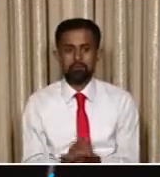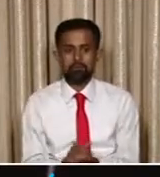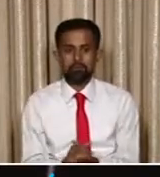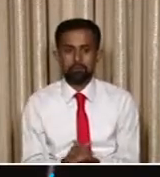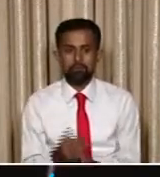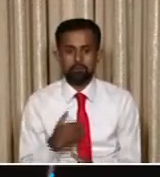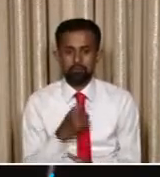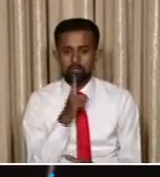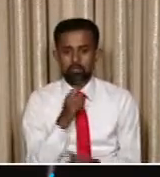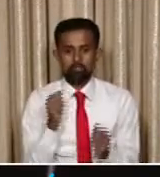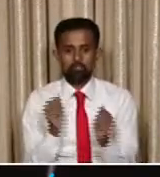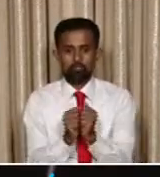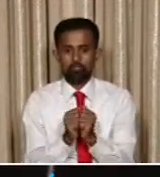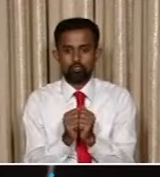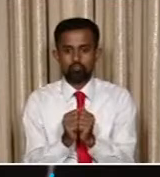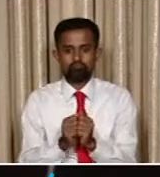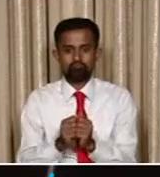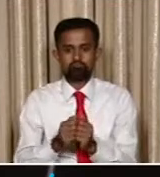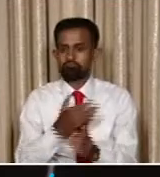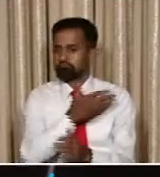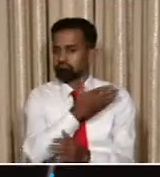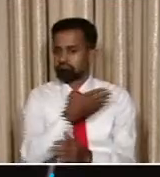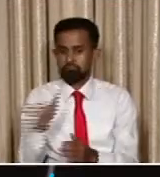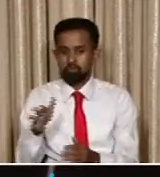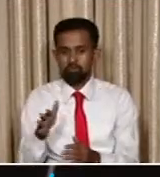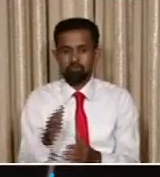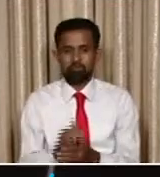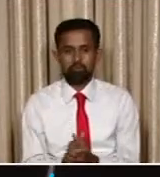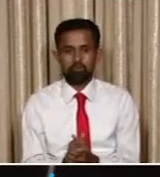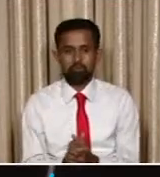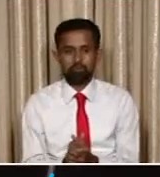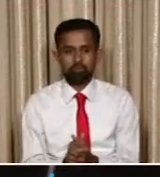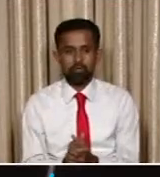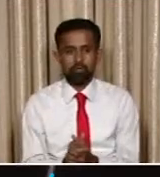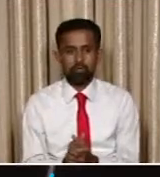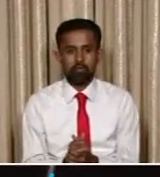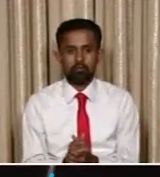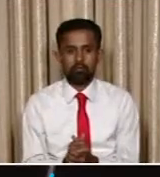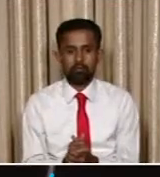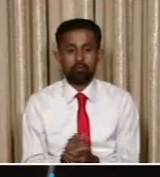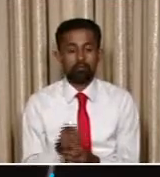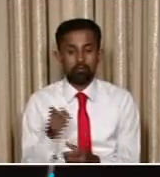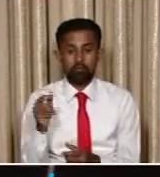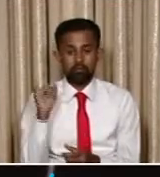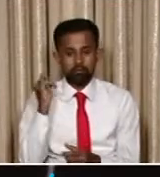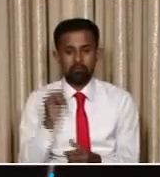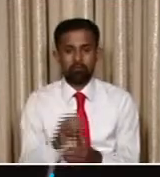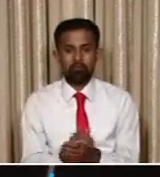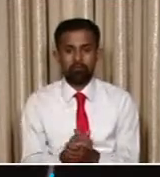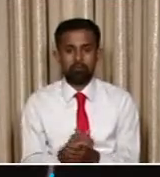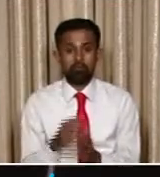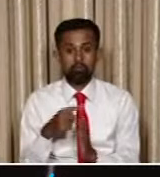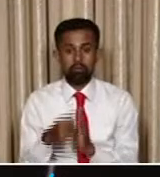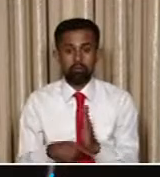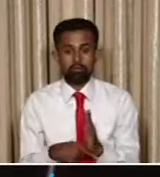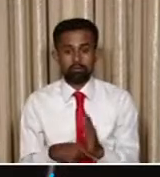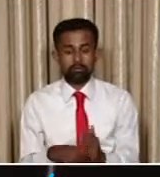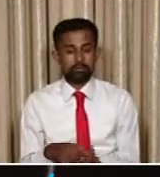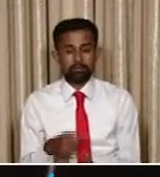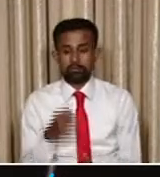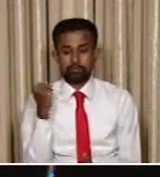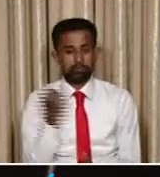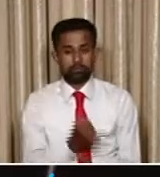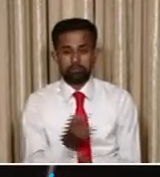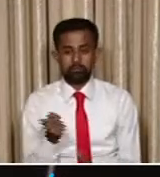මම කියන්නේ රැකියාවෙන් ඉන්ටඩික් කරන්න ඕන අයින් කරන්න ඕන රස්සාවෙන් ඒ වගේ නිරධාරි මොකද මේ රටට පිළිලයක්